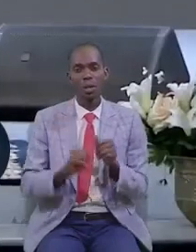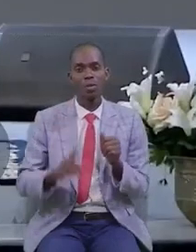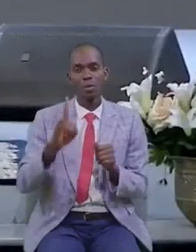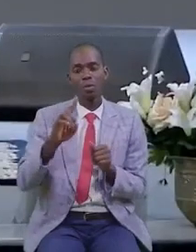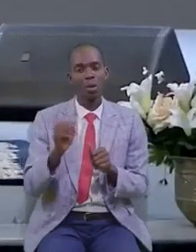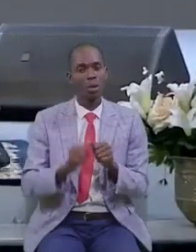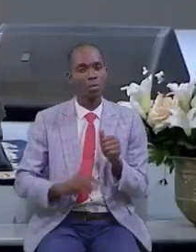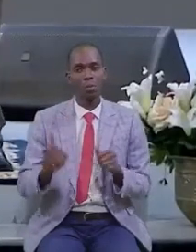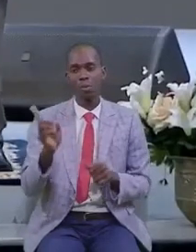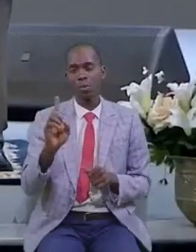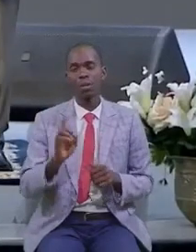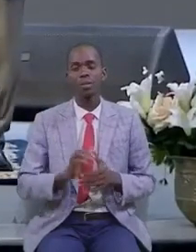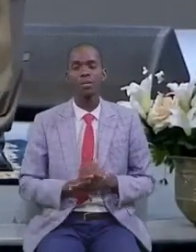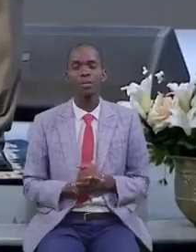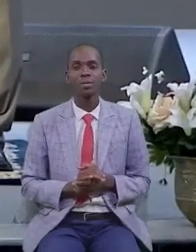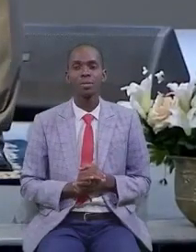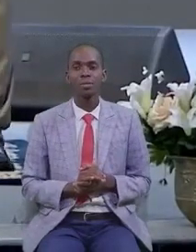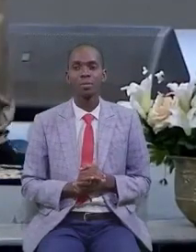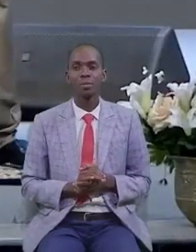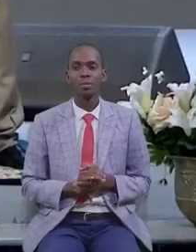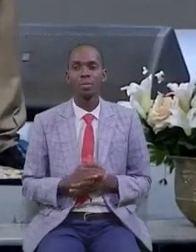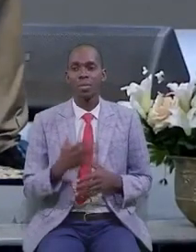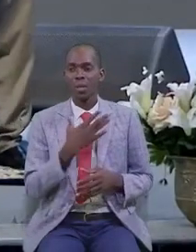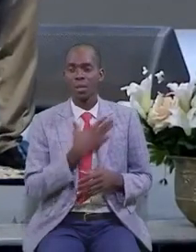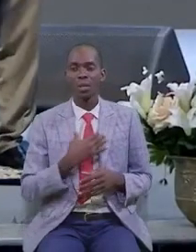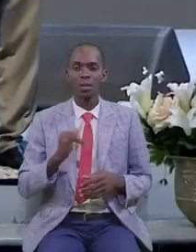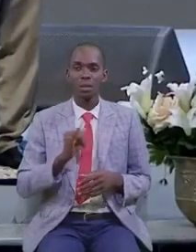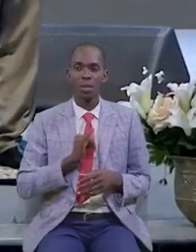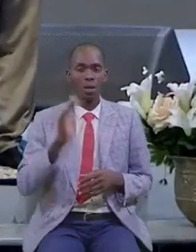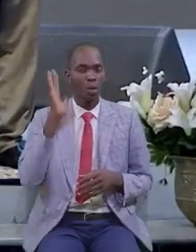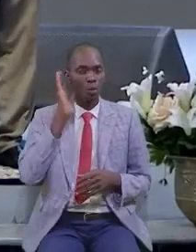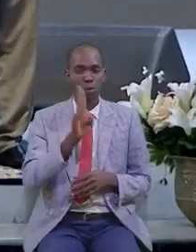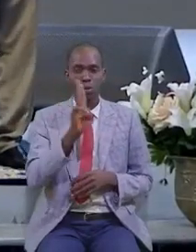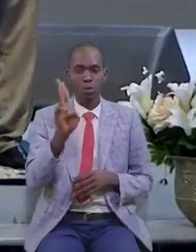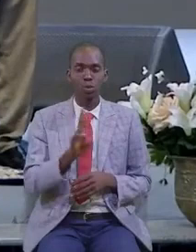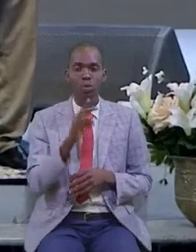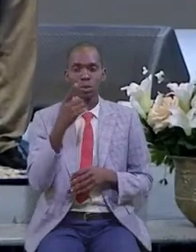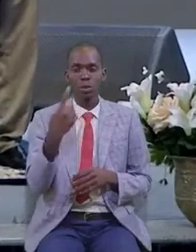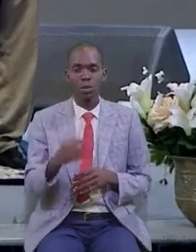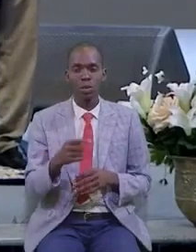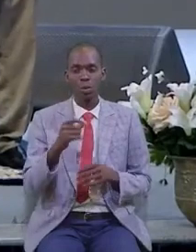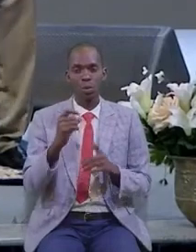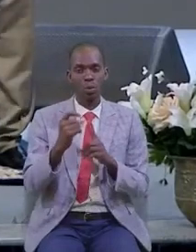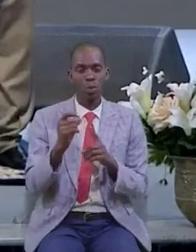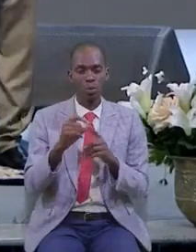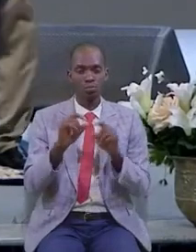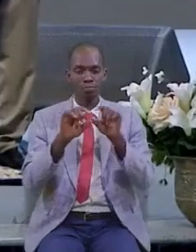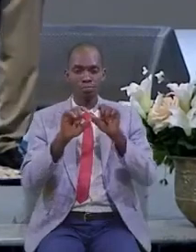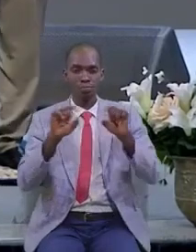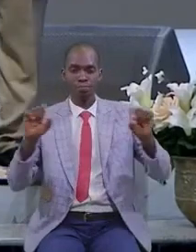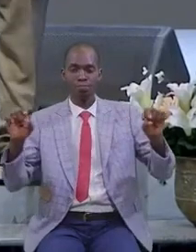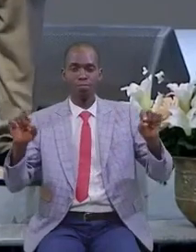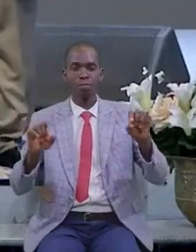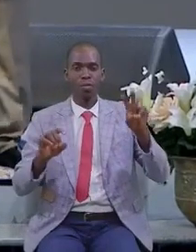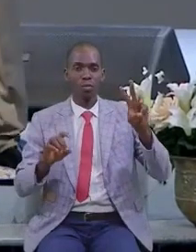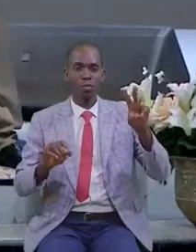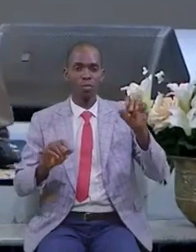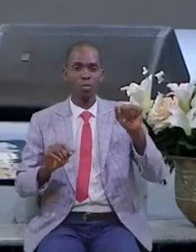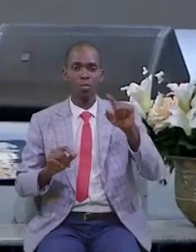చోట ప్రతి ఒక్కొక్కరికి వర్తిస్తుంది. And I'm going to use the letters of the word watch. ఆ యొక్క